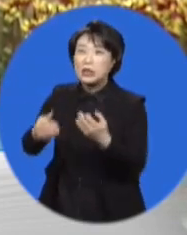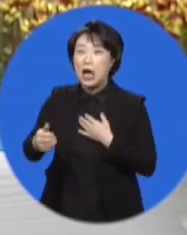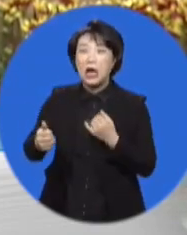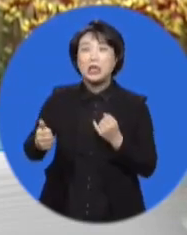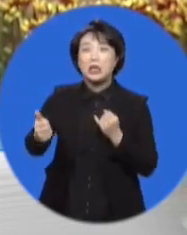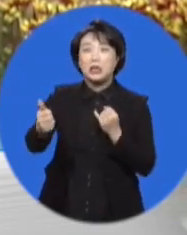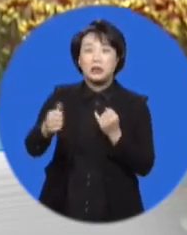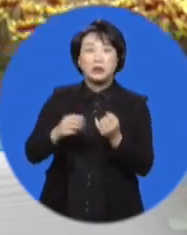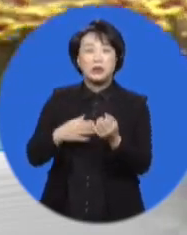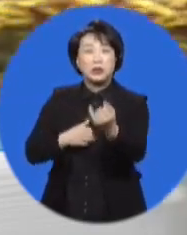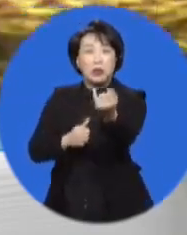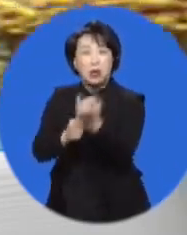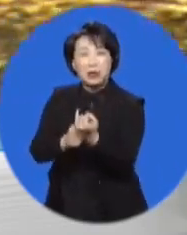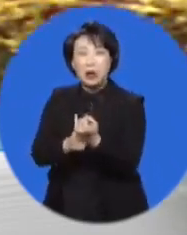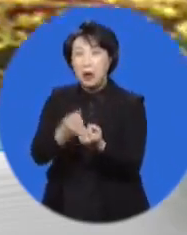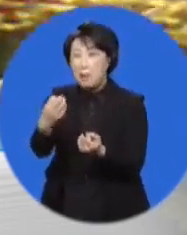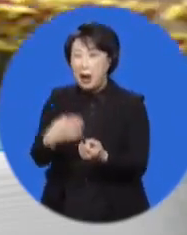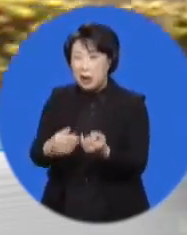없어.